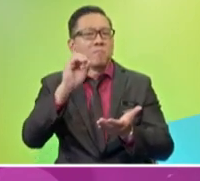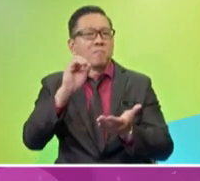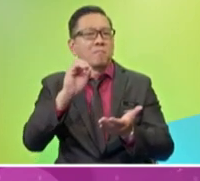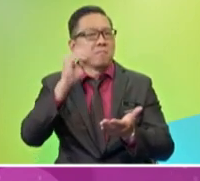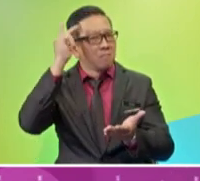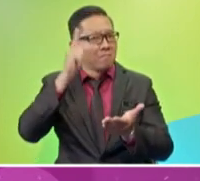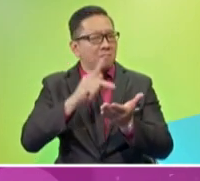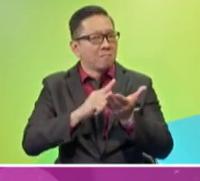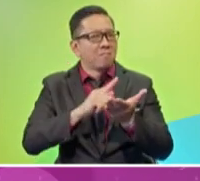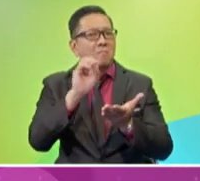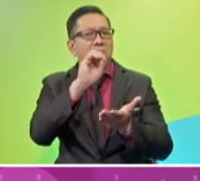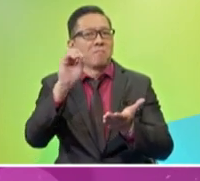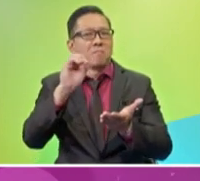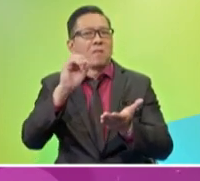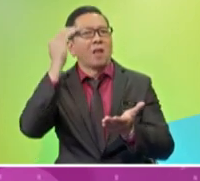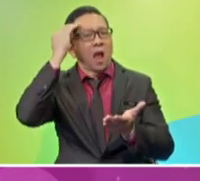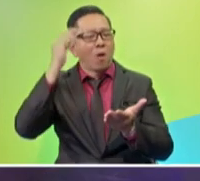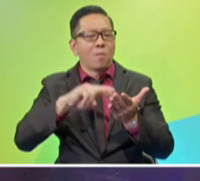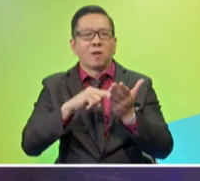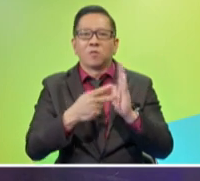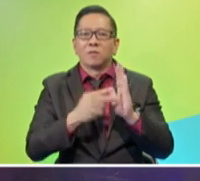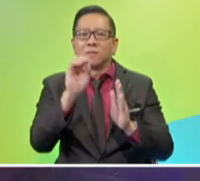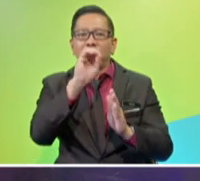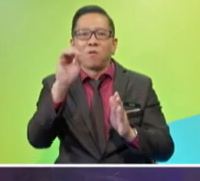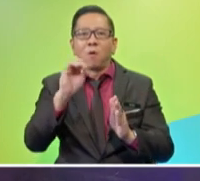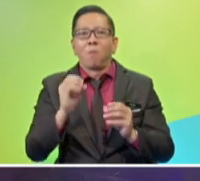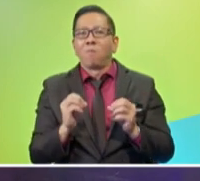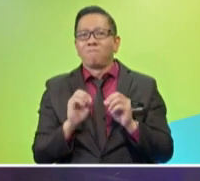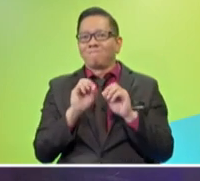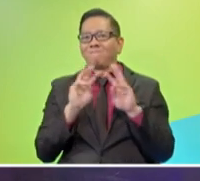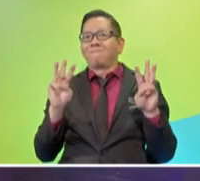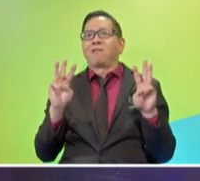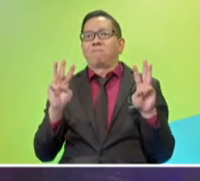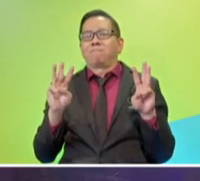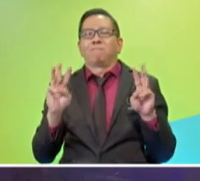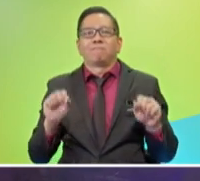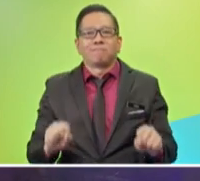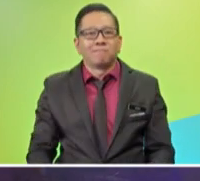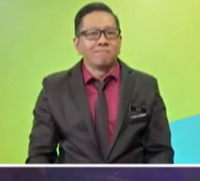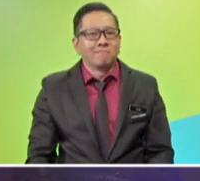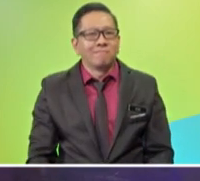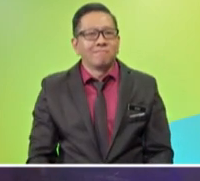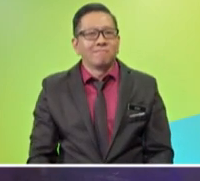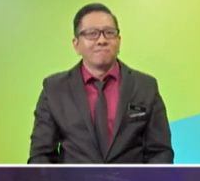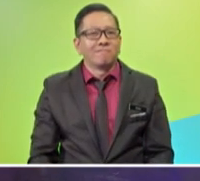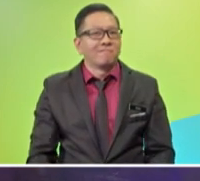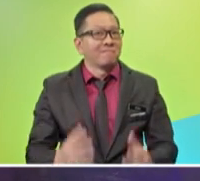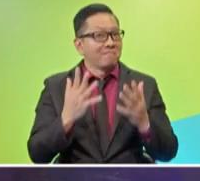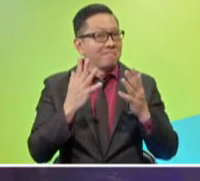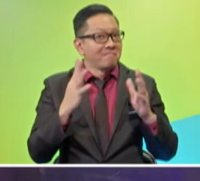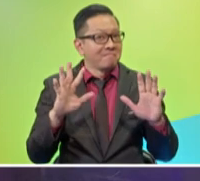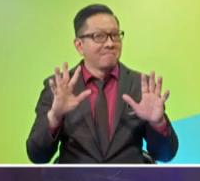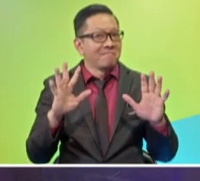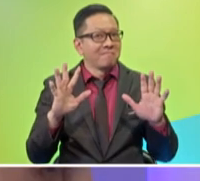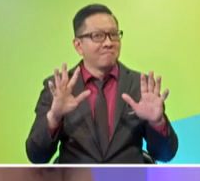ketiga, mengetahui maksud sifar. Wah, itu dia. Ada sedikit lagi penambahan dari cikgu atau itu saja buat masa ni? Okey,